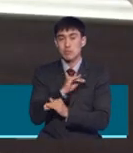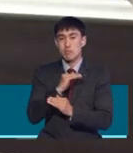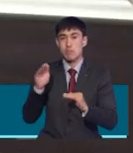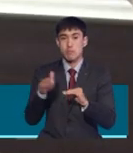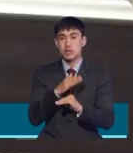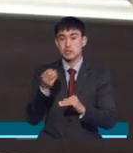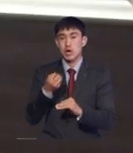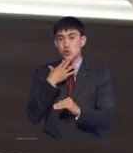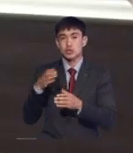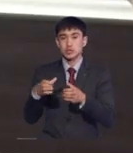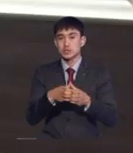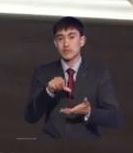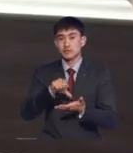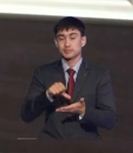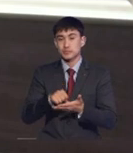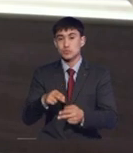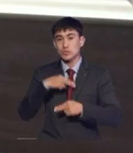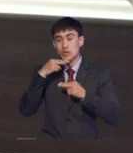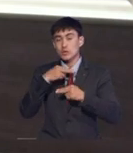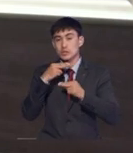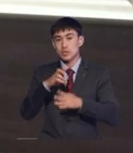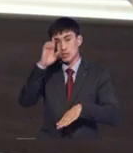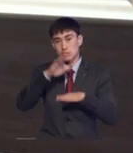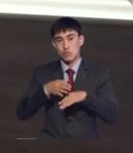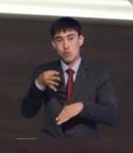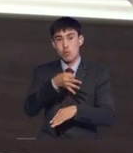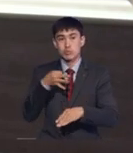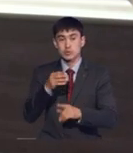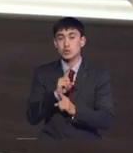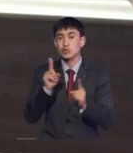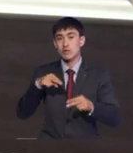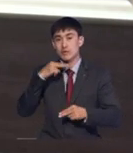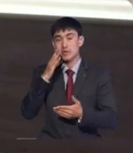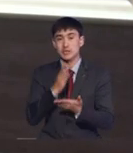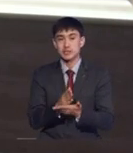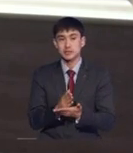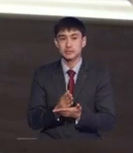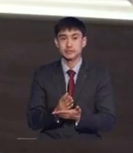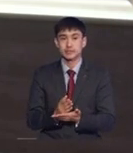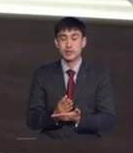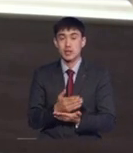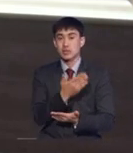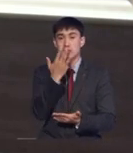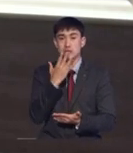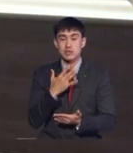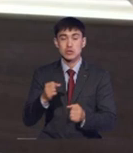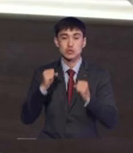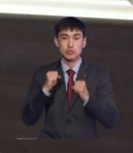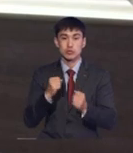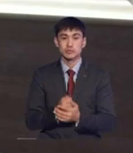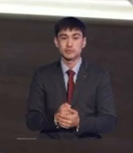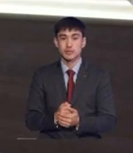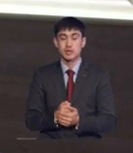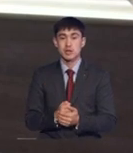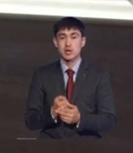собрали хороший состав, поэтому уделяется акиму области особое внимание именно национальным видам спорта. В